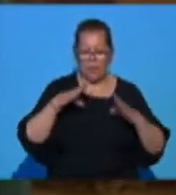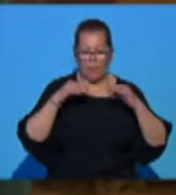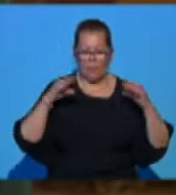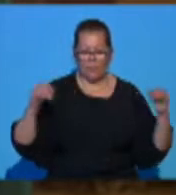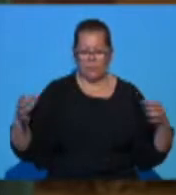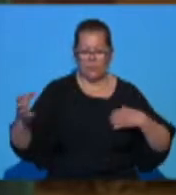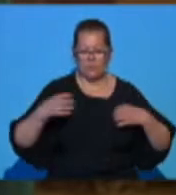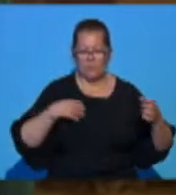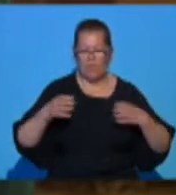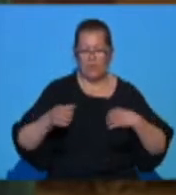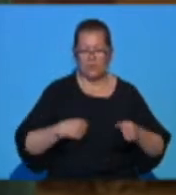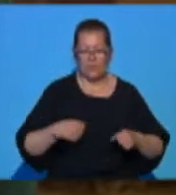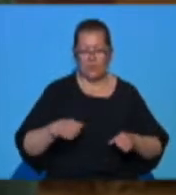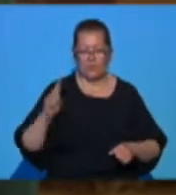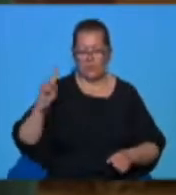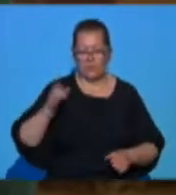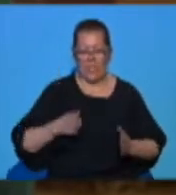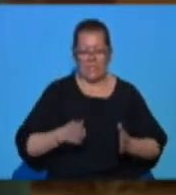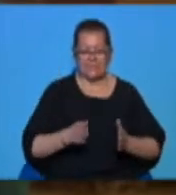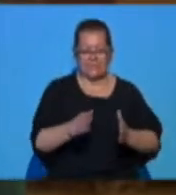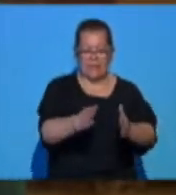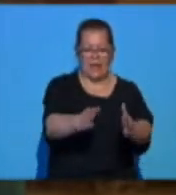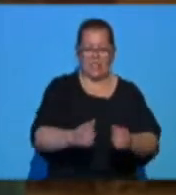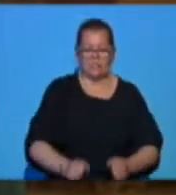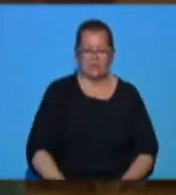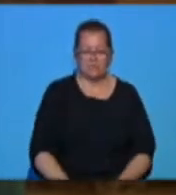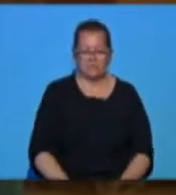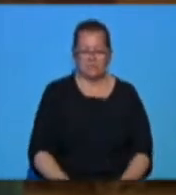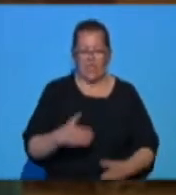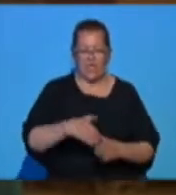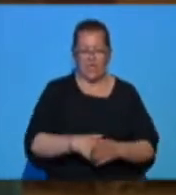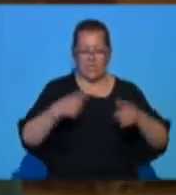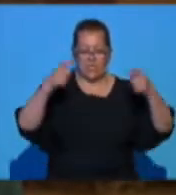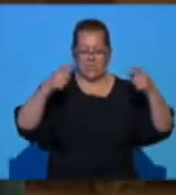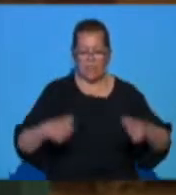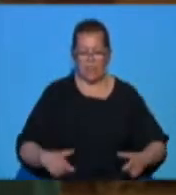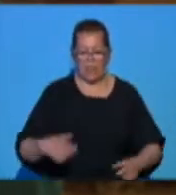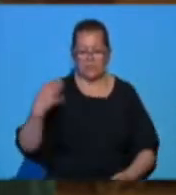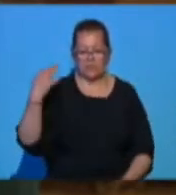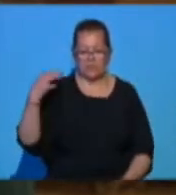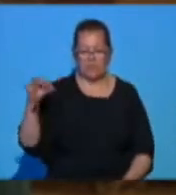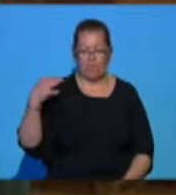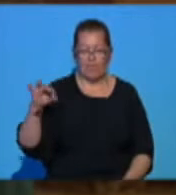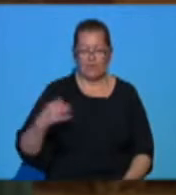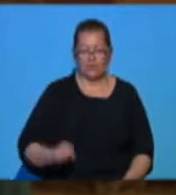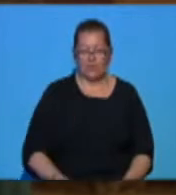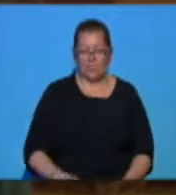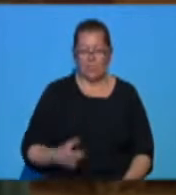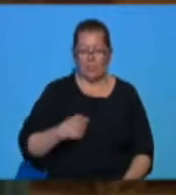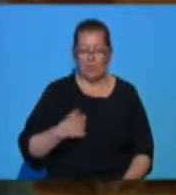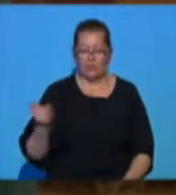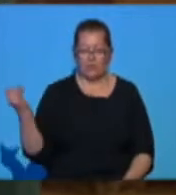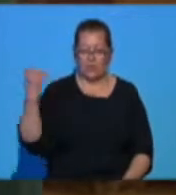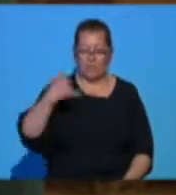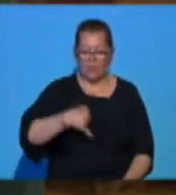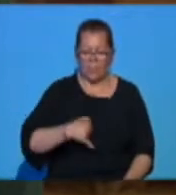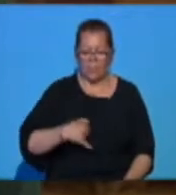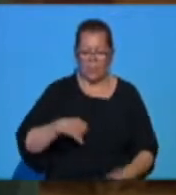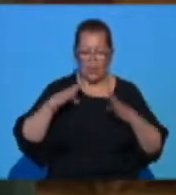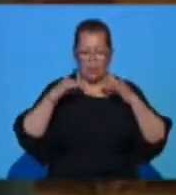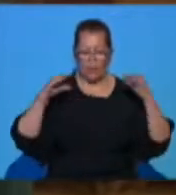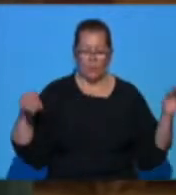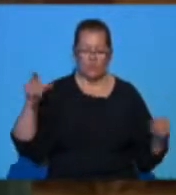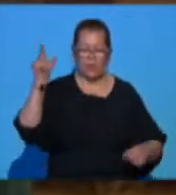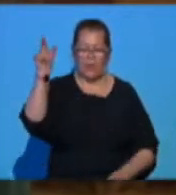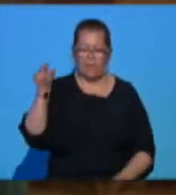foarte multe spectacole de stradă sau în spații unde publicul poate să fie mult